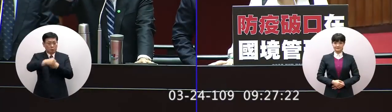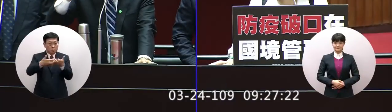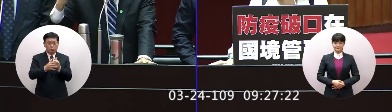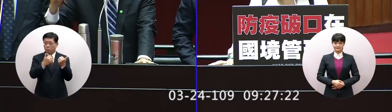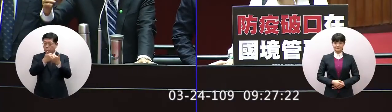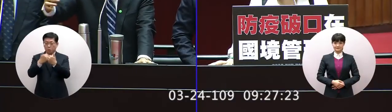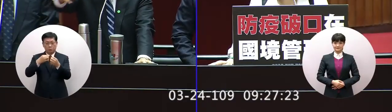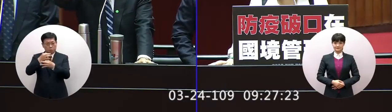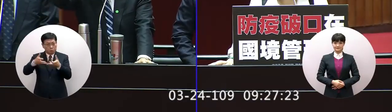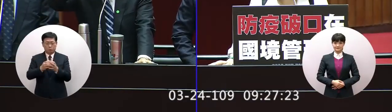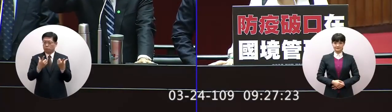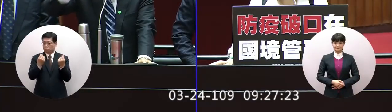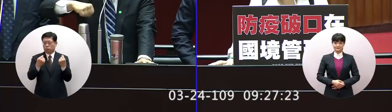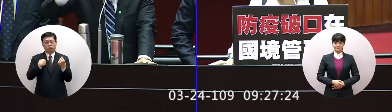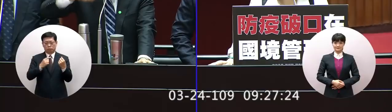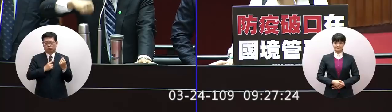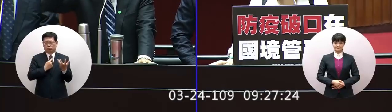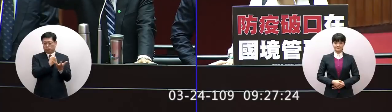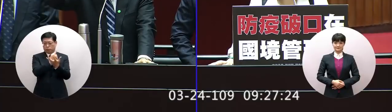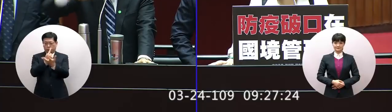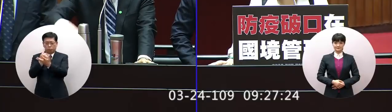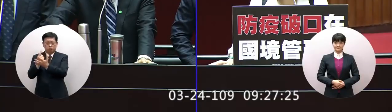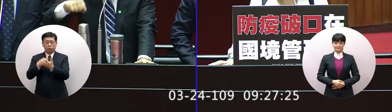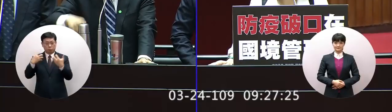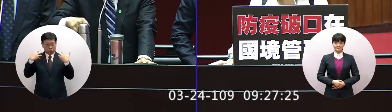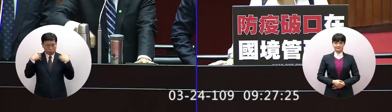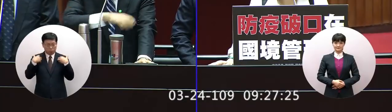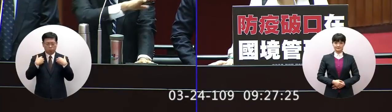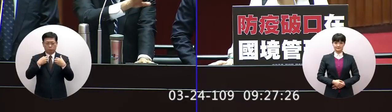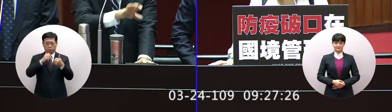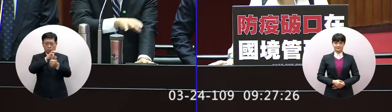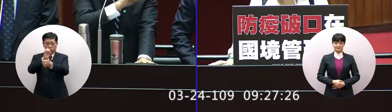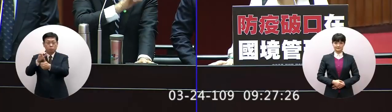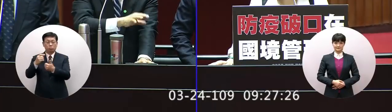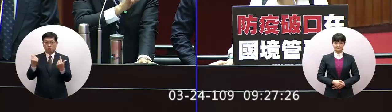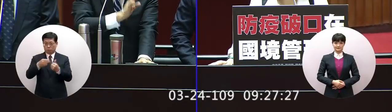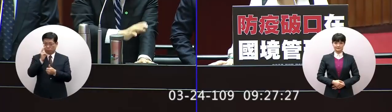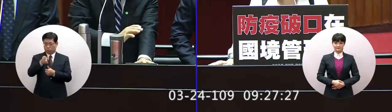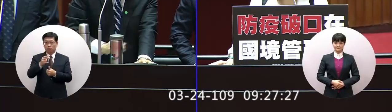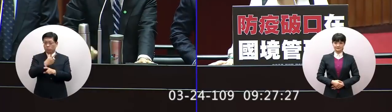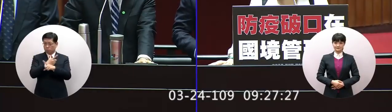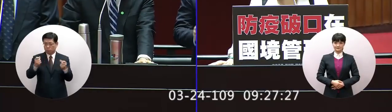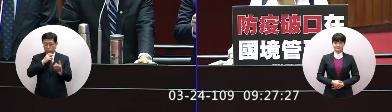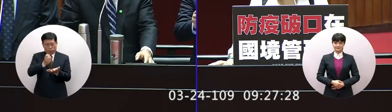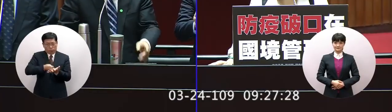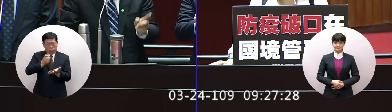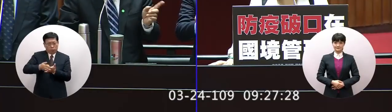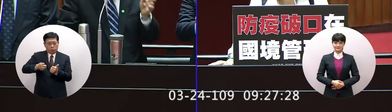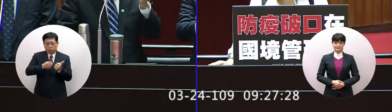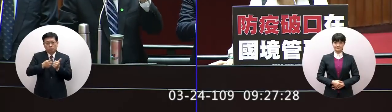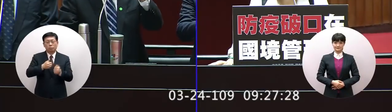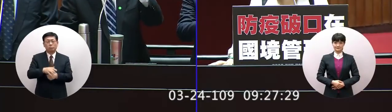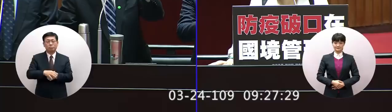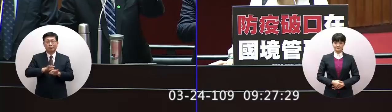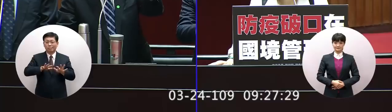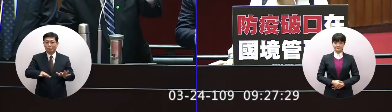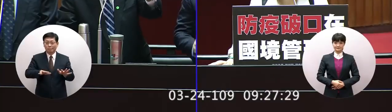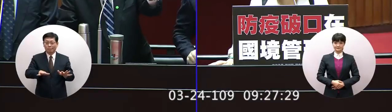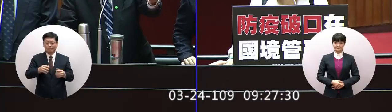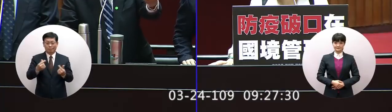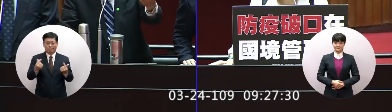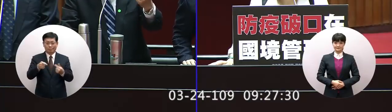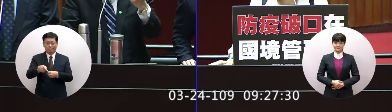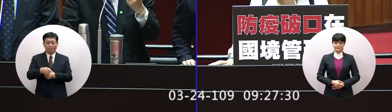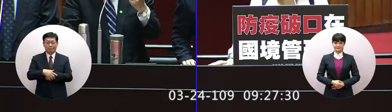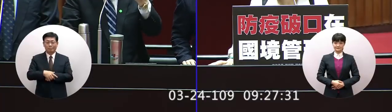部、经济部，我都曾经对这个特别要求严厉管理。至于现在这